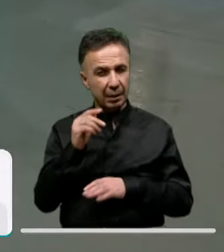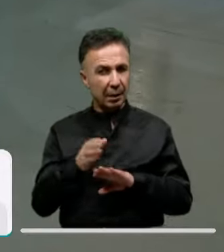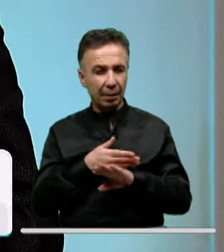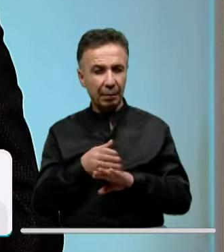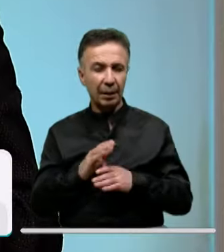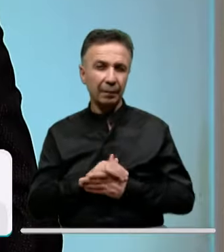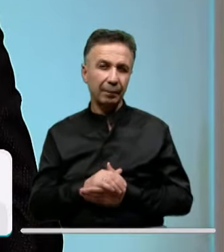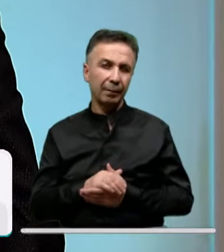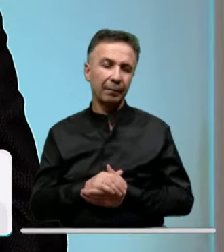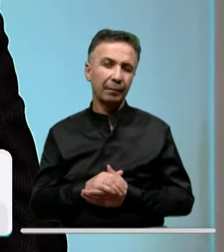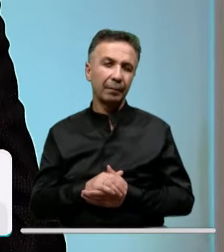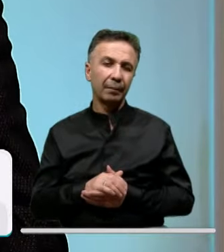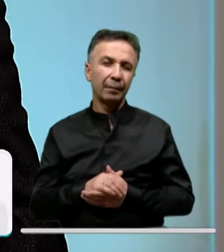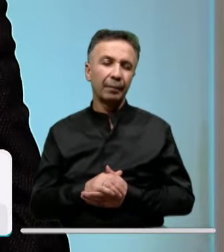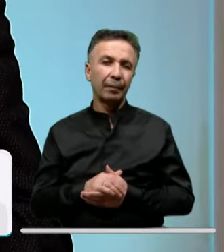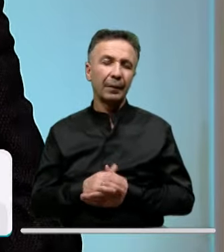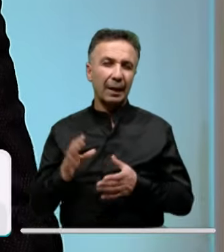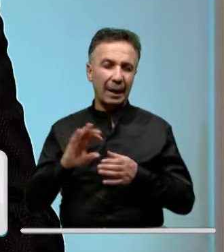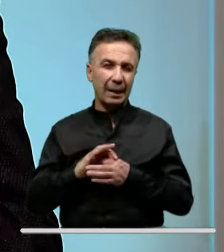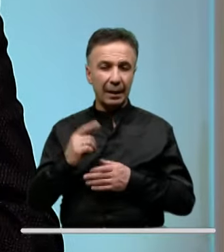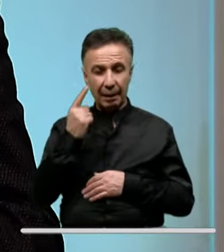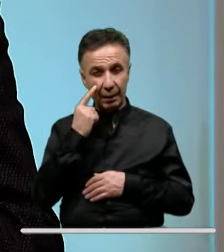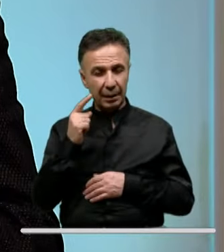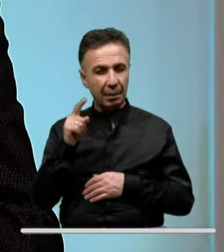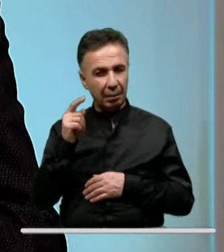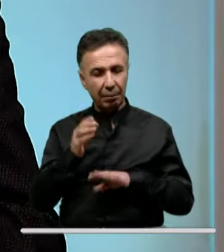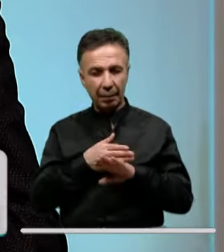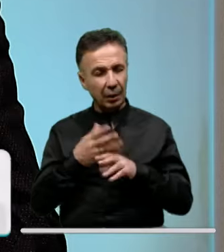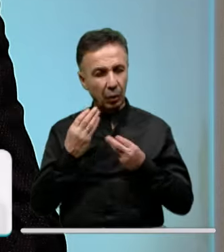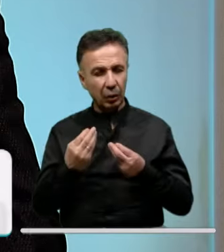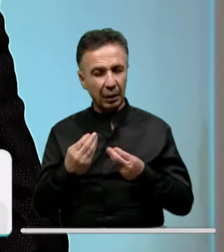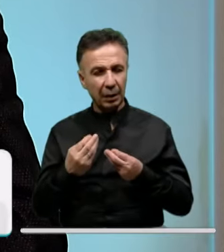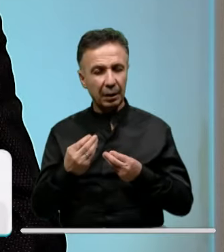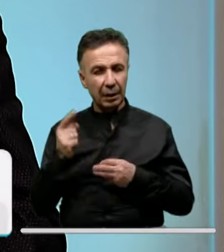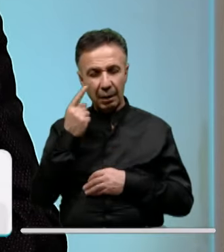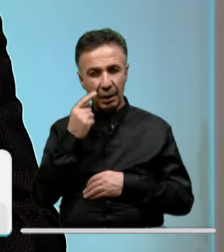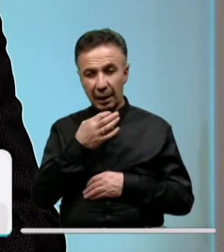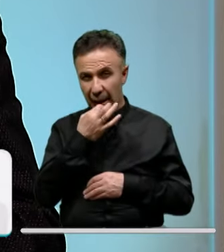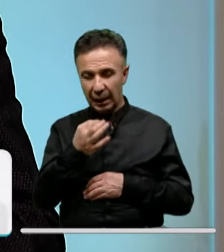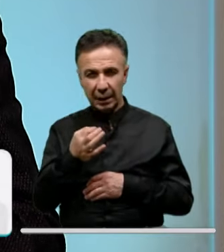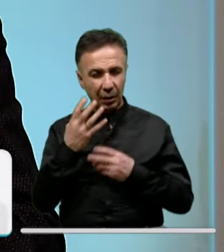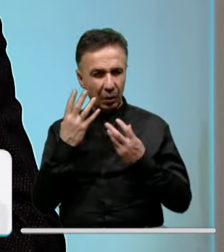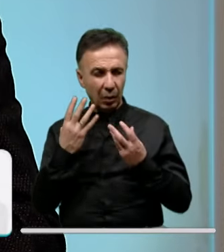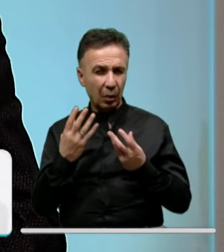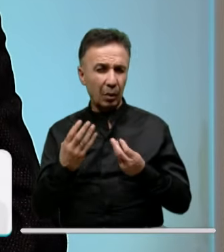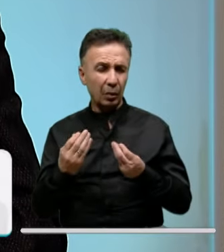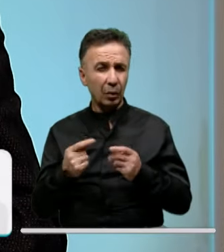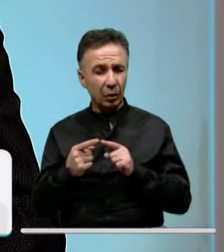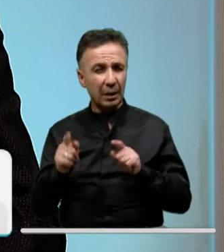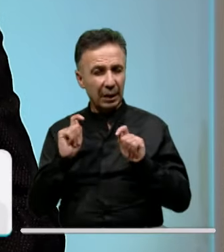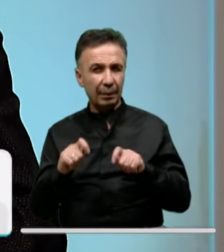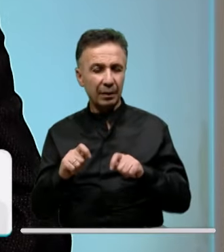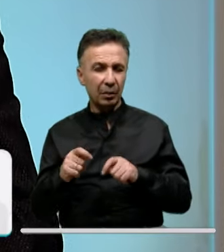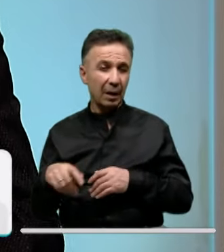malı. İlgili kurumun malı. İlgili kurumun malı olduğuna göre onun izni ve rızası doğrultusunda ancak yapabilirsin.